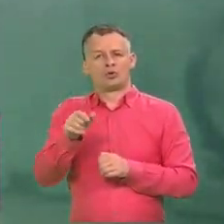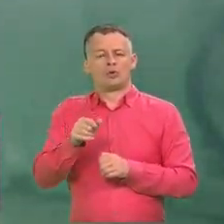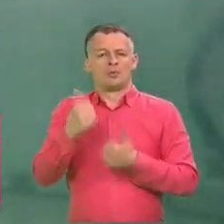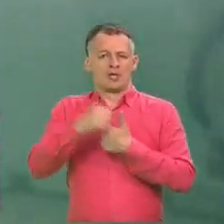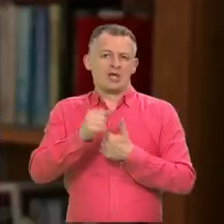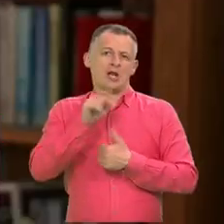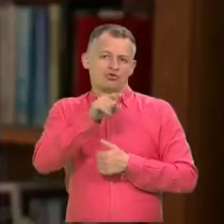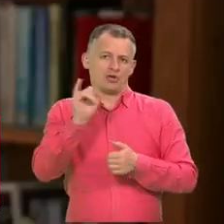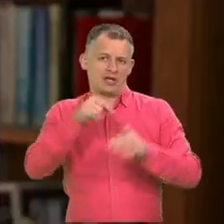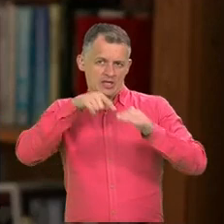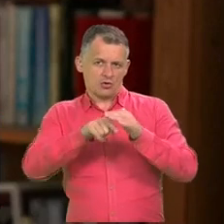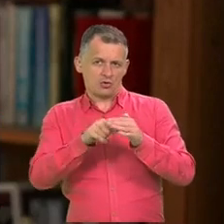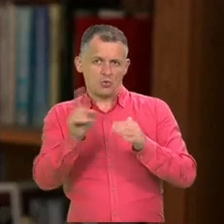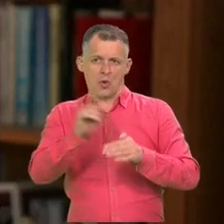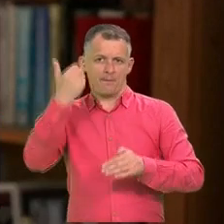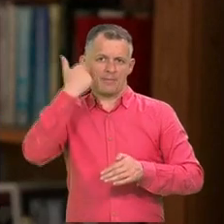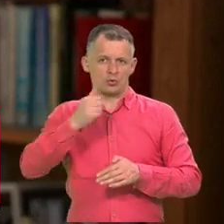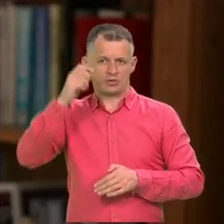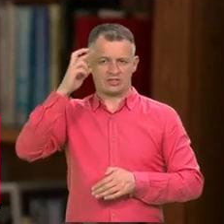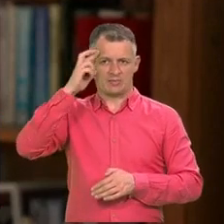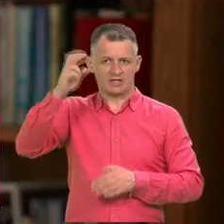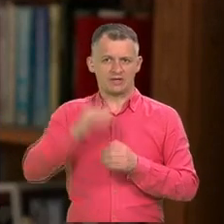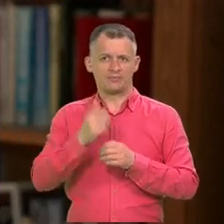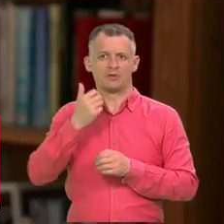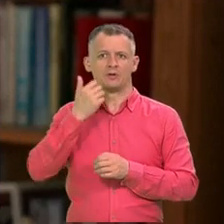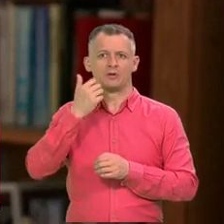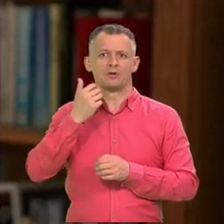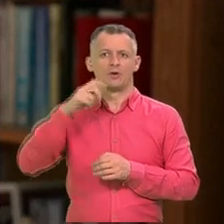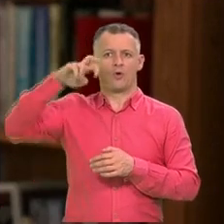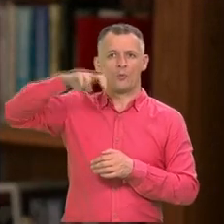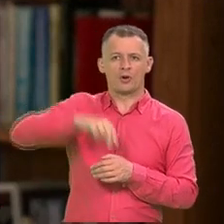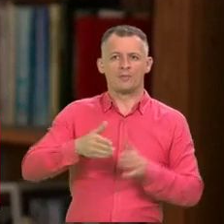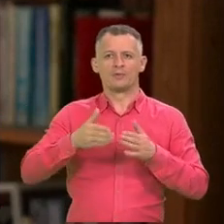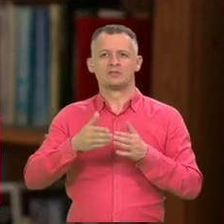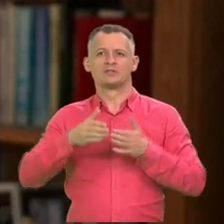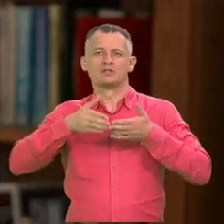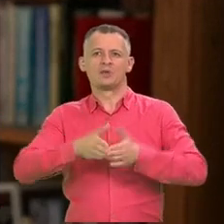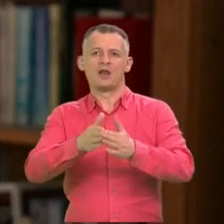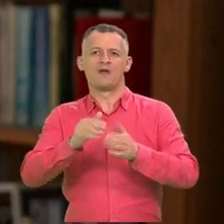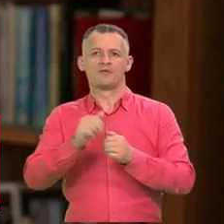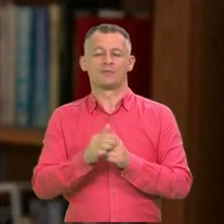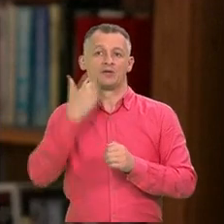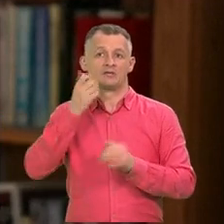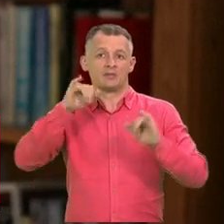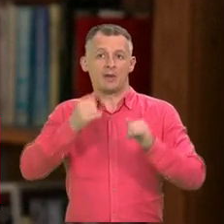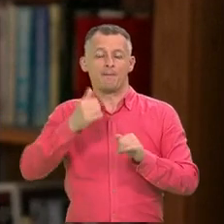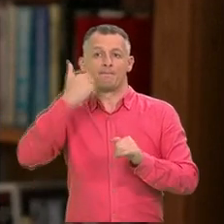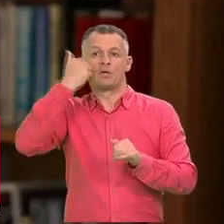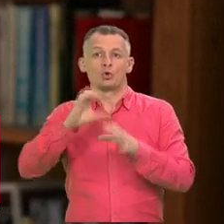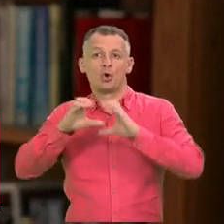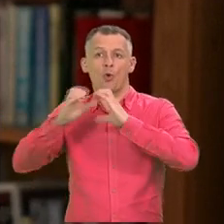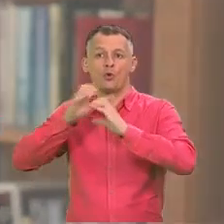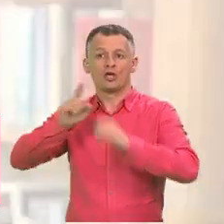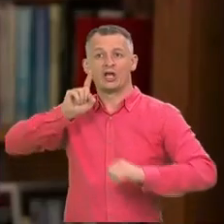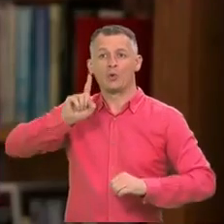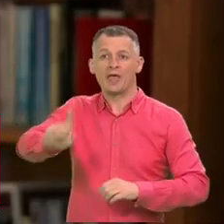pierdut speranța. They would descending when the whatever happened, that's when they lost communications with